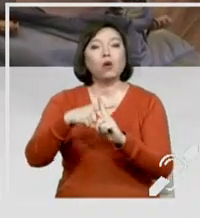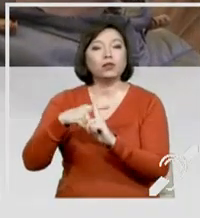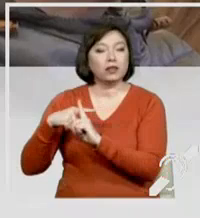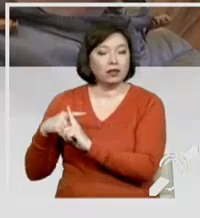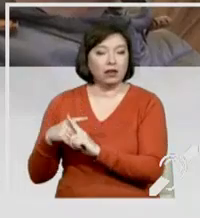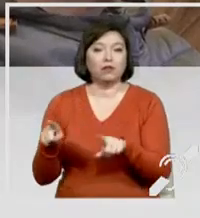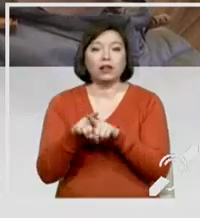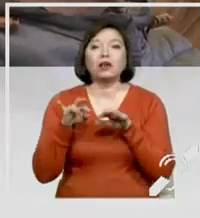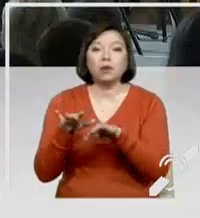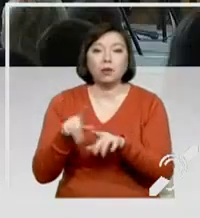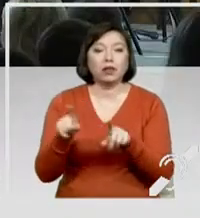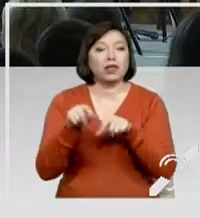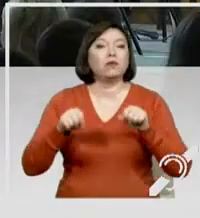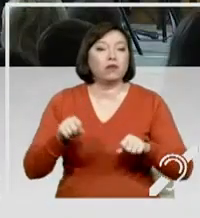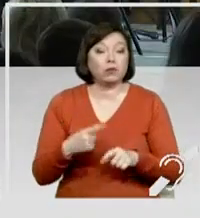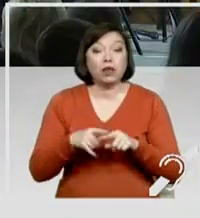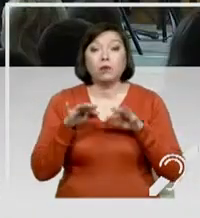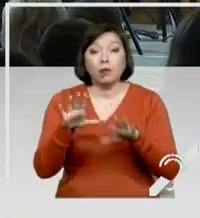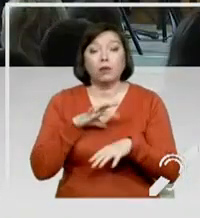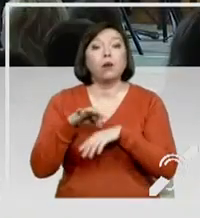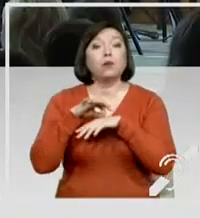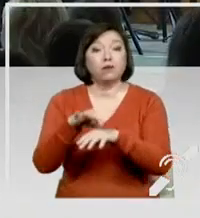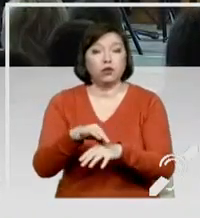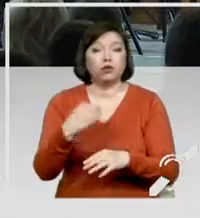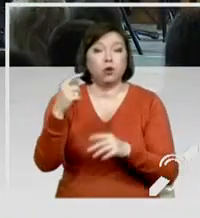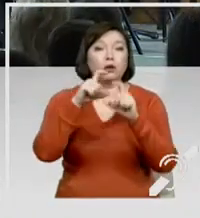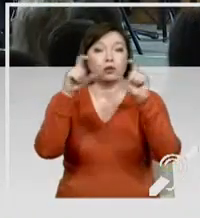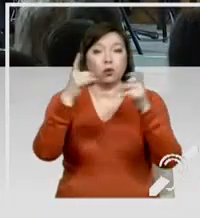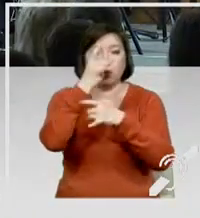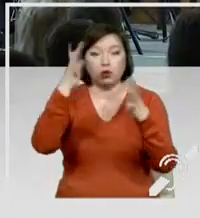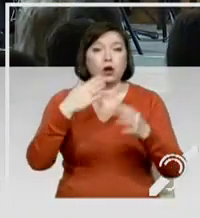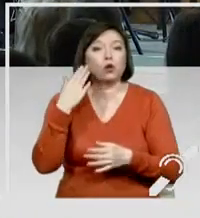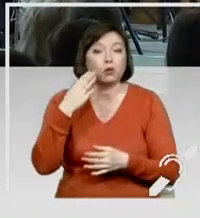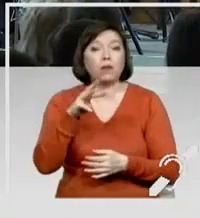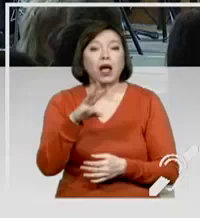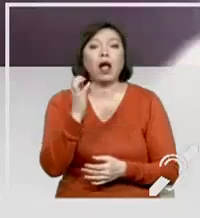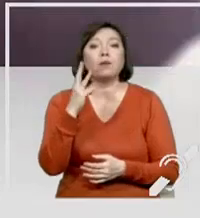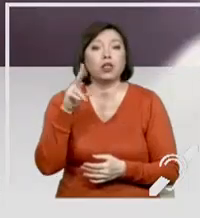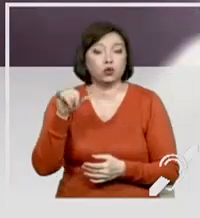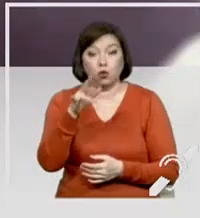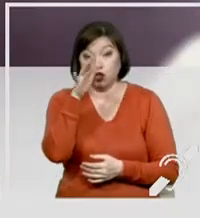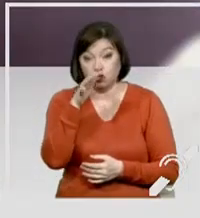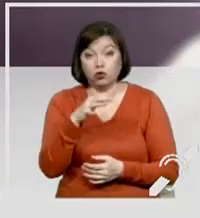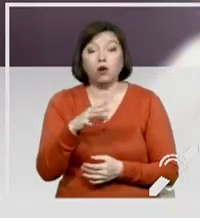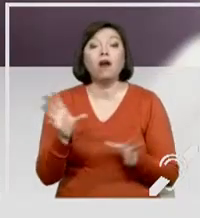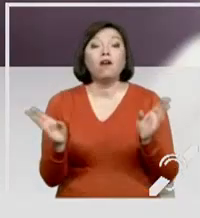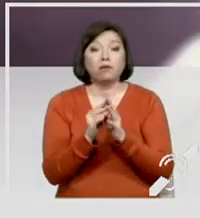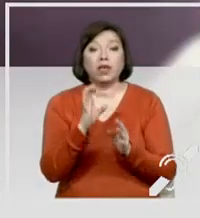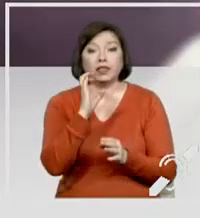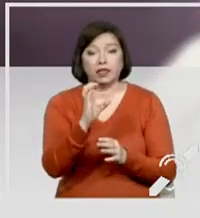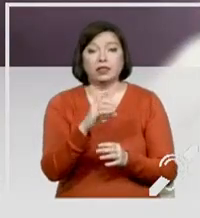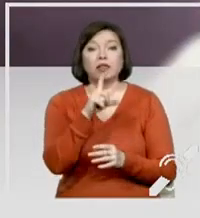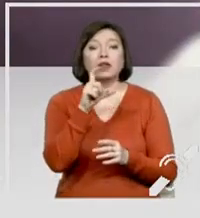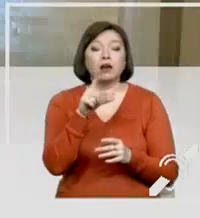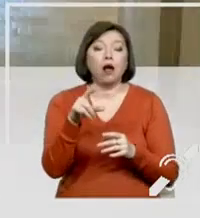momente și asemenea posibilități. Evenimentul a fost organizat de Institutul Cultural Român Mihai Eminescu la Chișinău, în colaborare cu